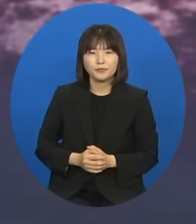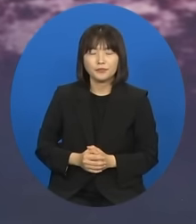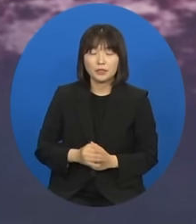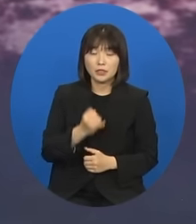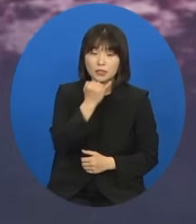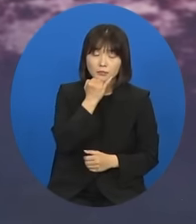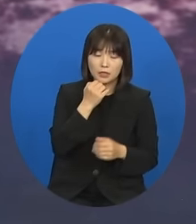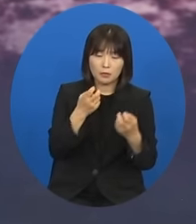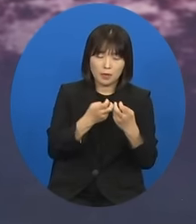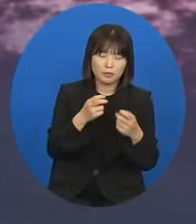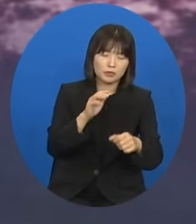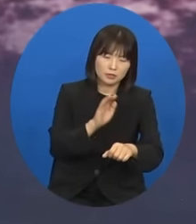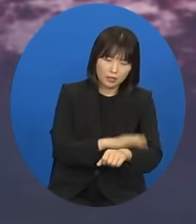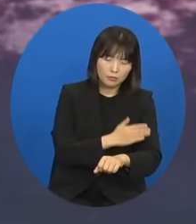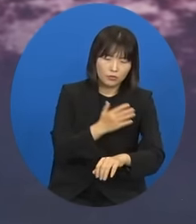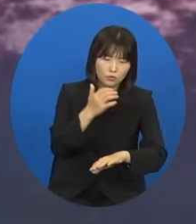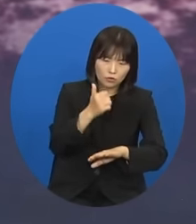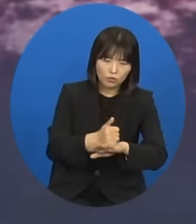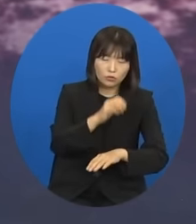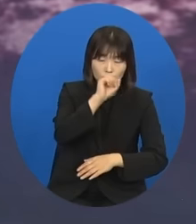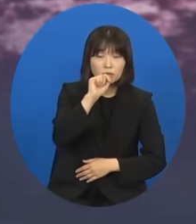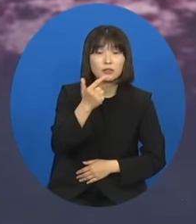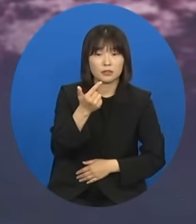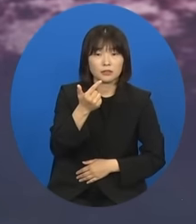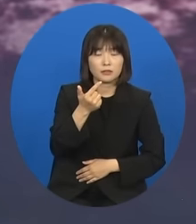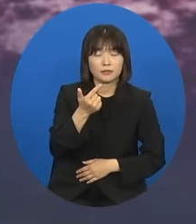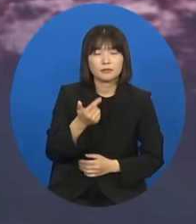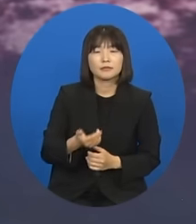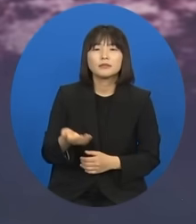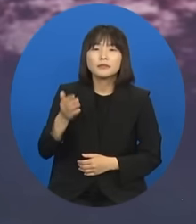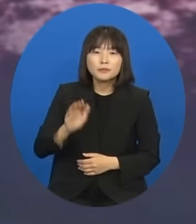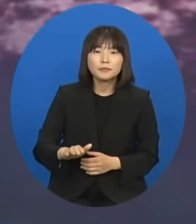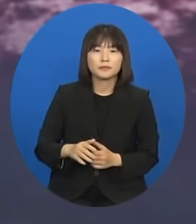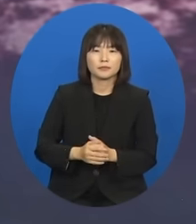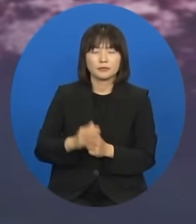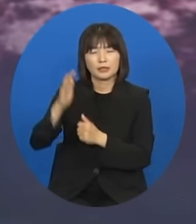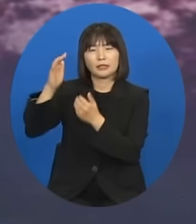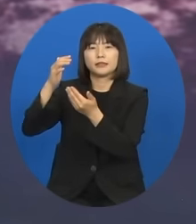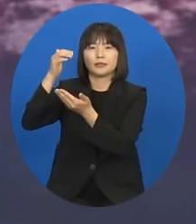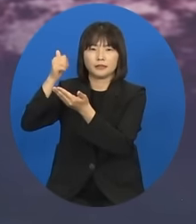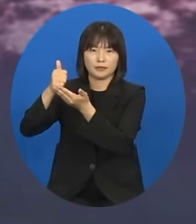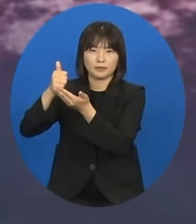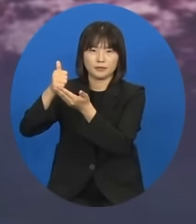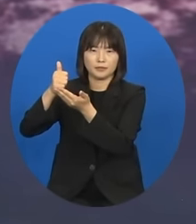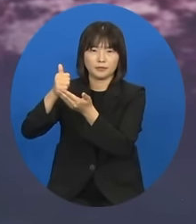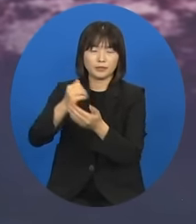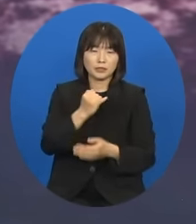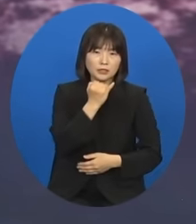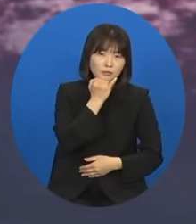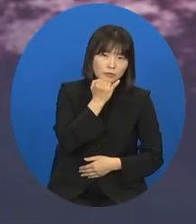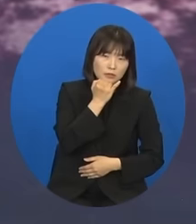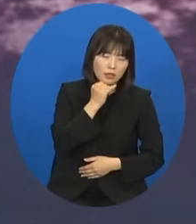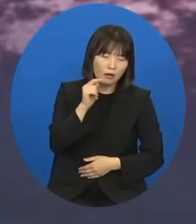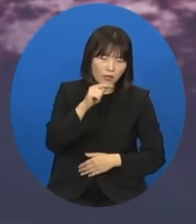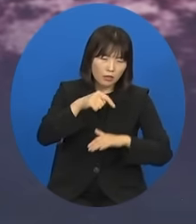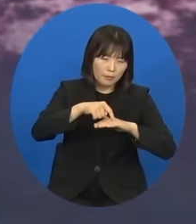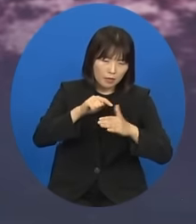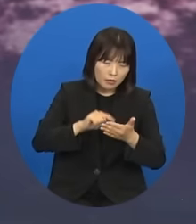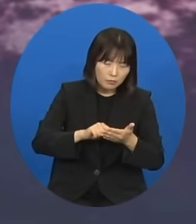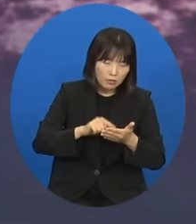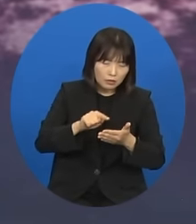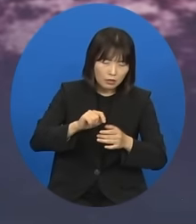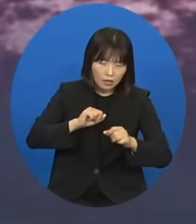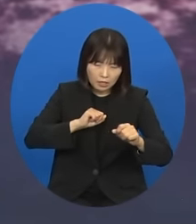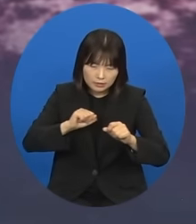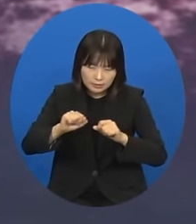방법은 잘못되었고 결과도 썩 좋아보이지 않습니다 그렇지만 하나님은요 그녀가 어떠한 마음으로 그것을